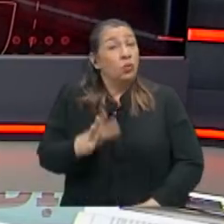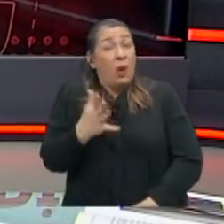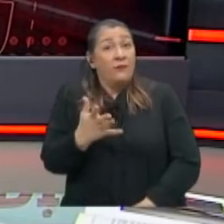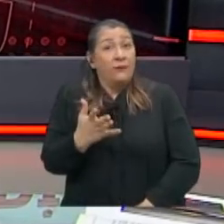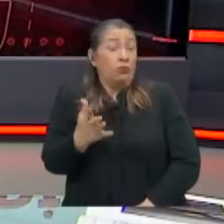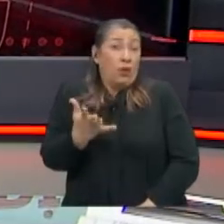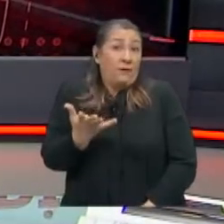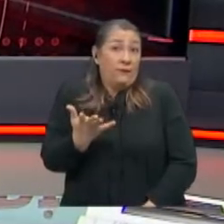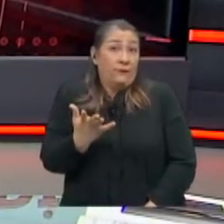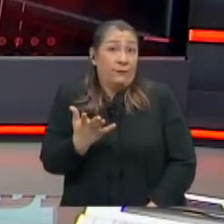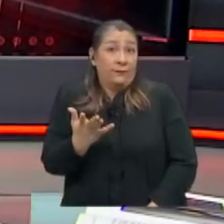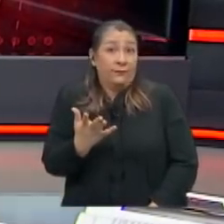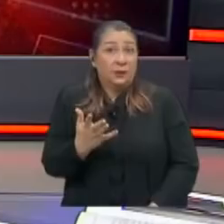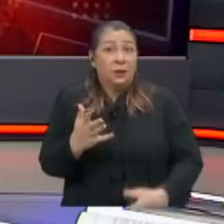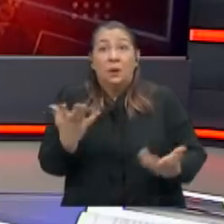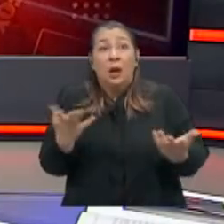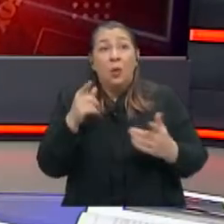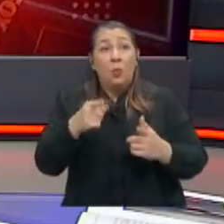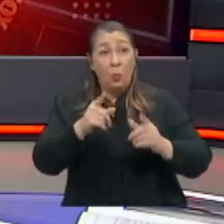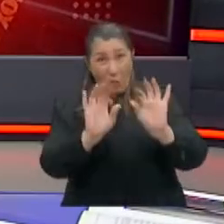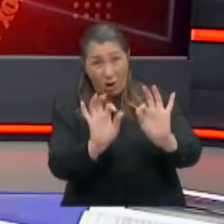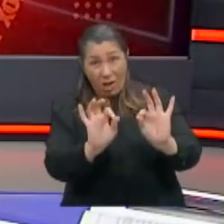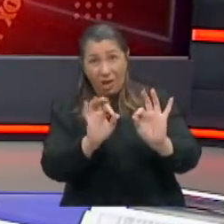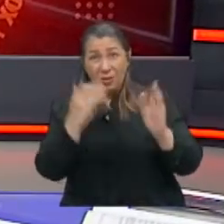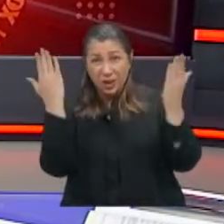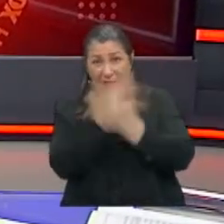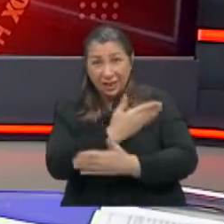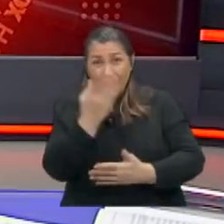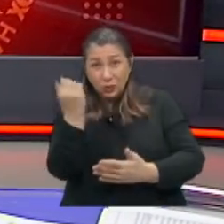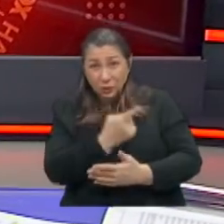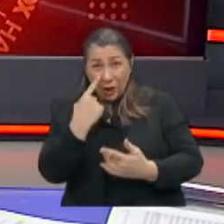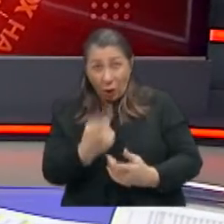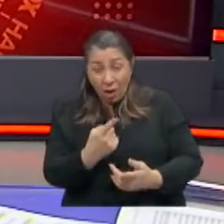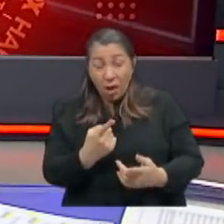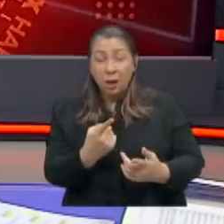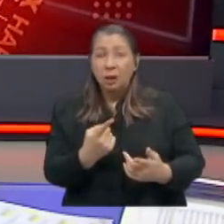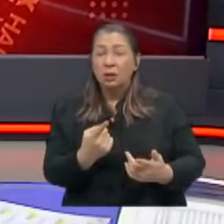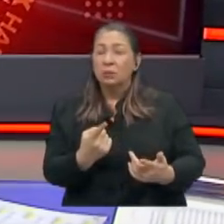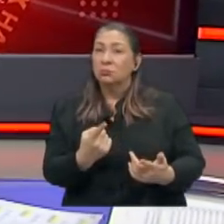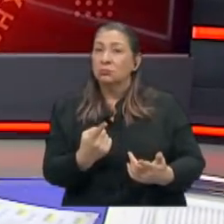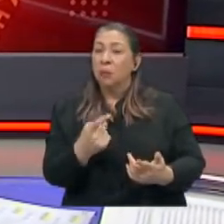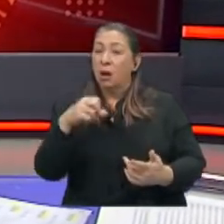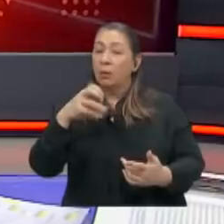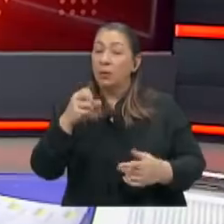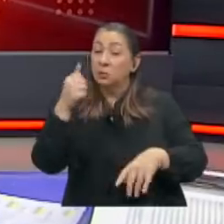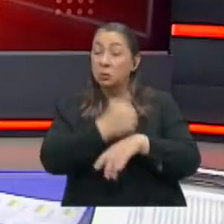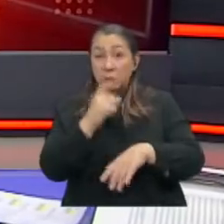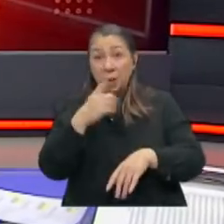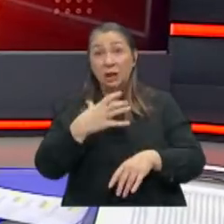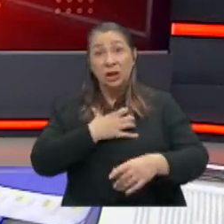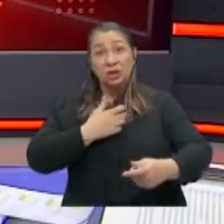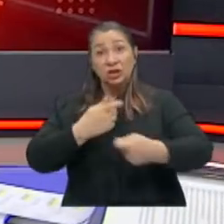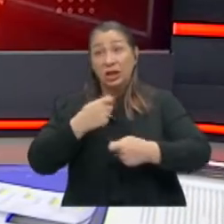Enteresan, enteresan. Yani bu performansla, bu yanılma payıyla AK Parti iktidarı ve kendi